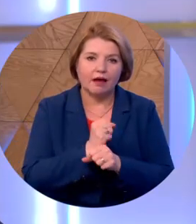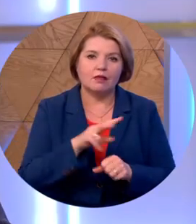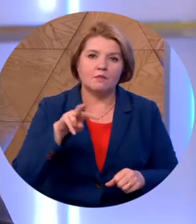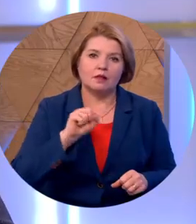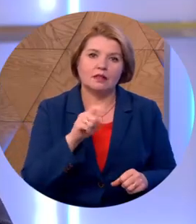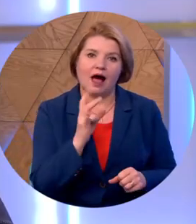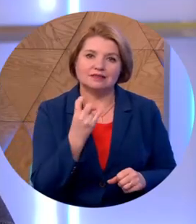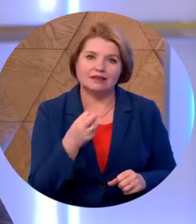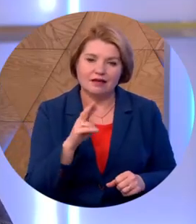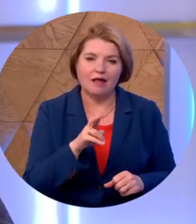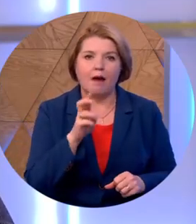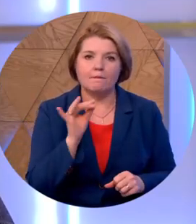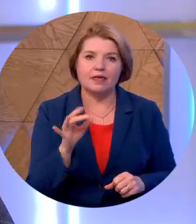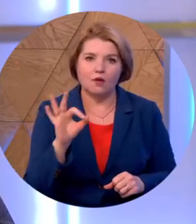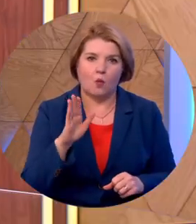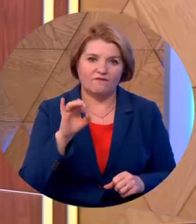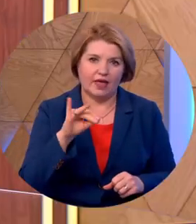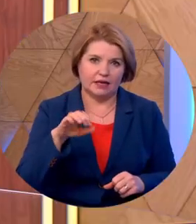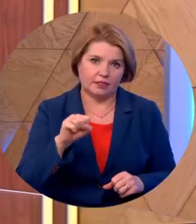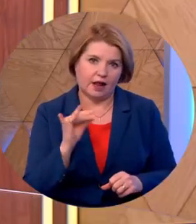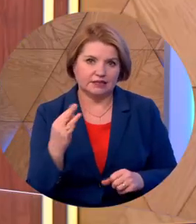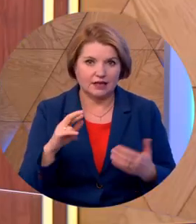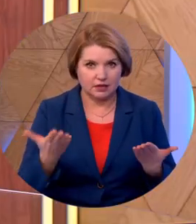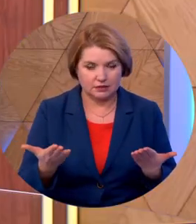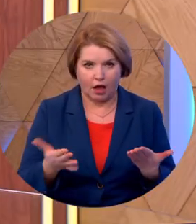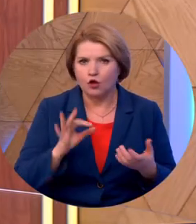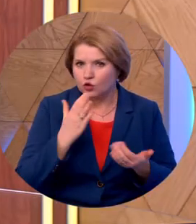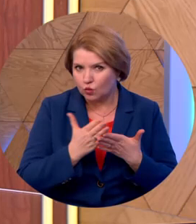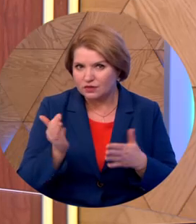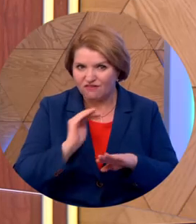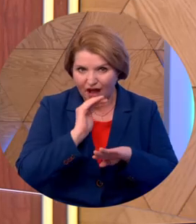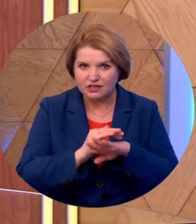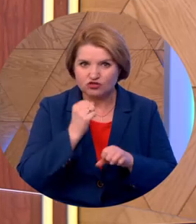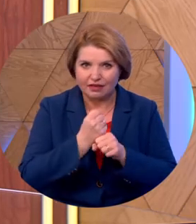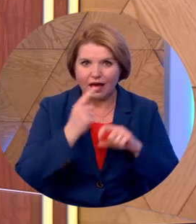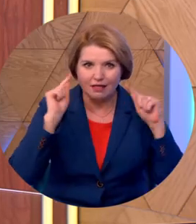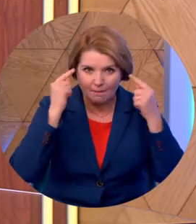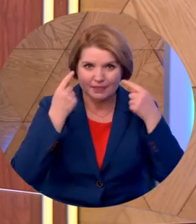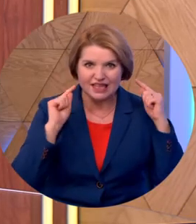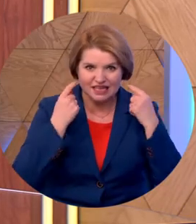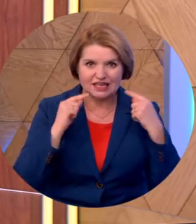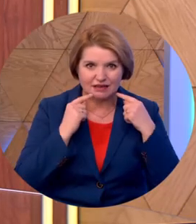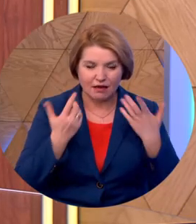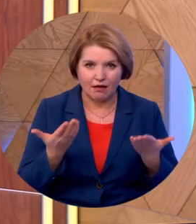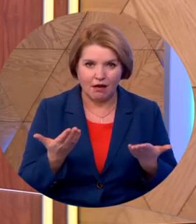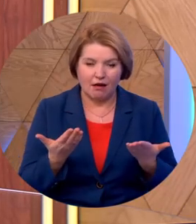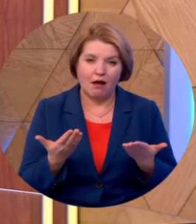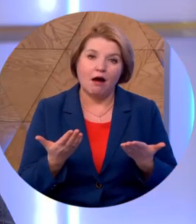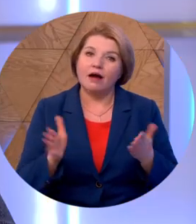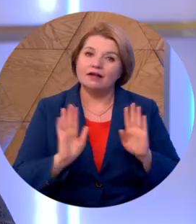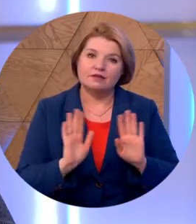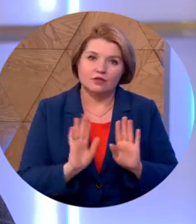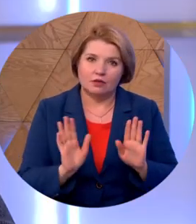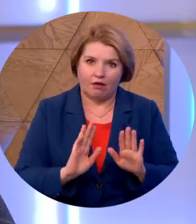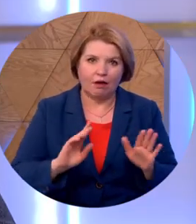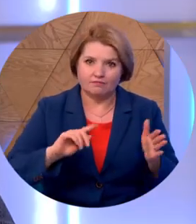скали перфорацию да То есть фактически дырочки дырочки или вы пора раскрывает как-то а нет Э